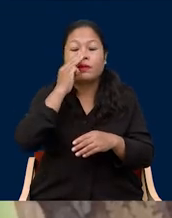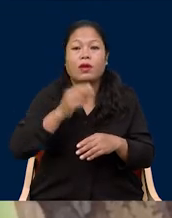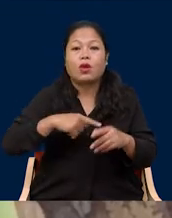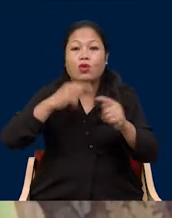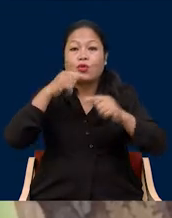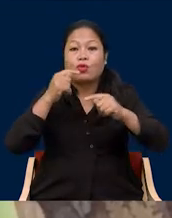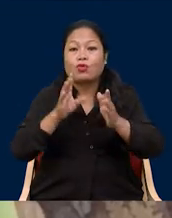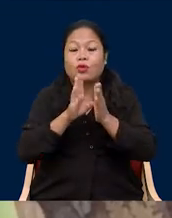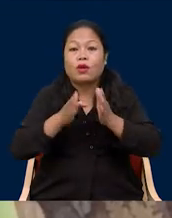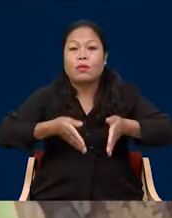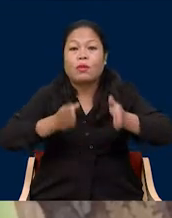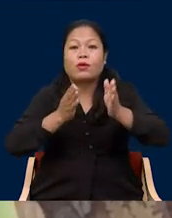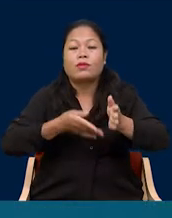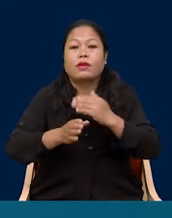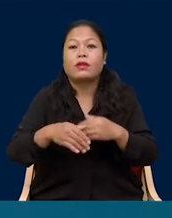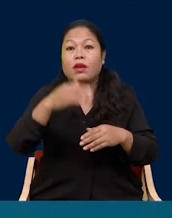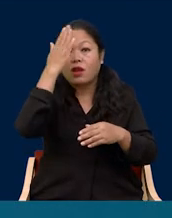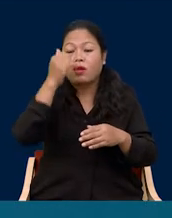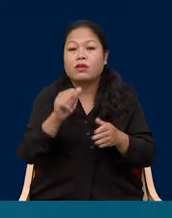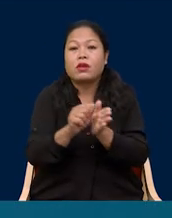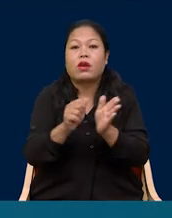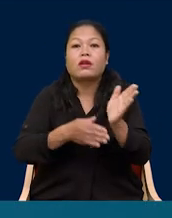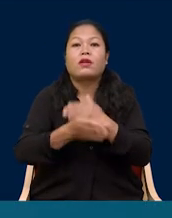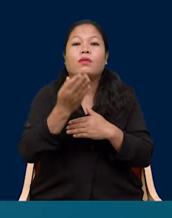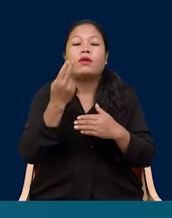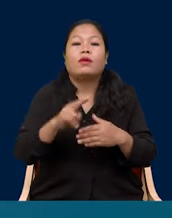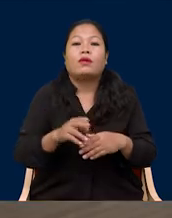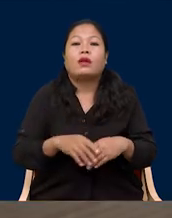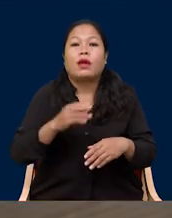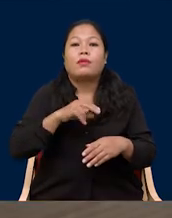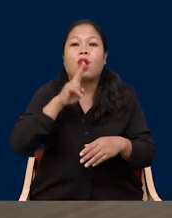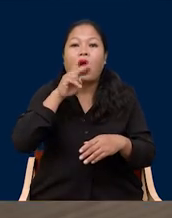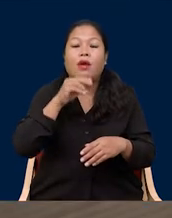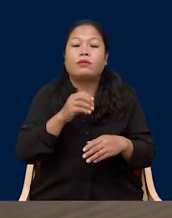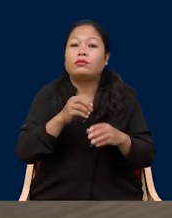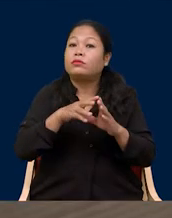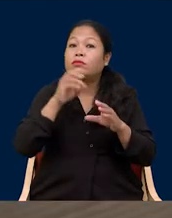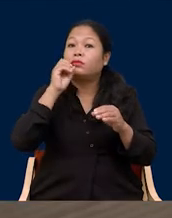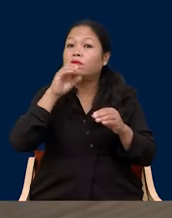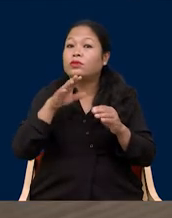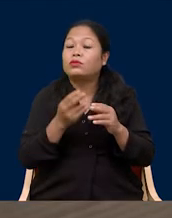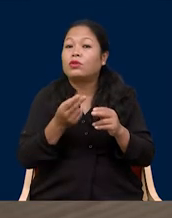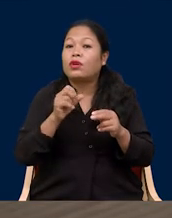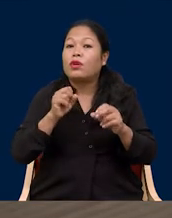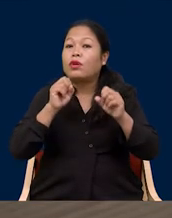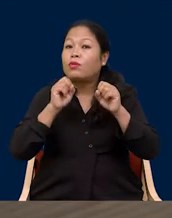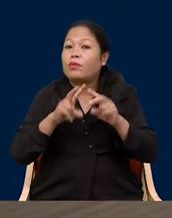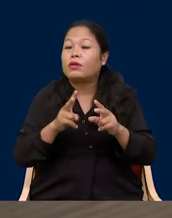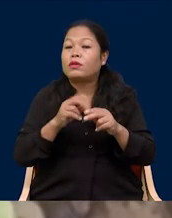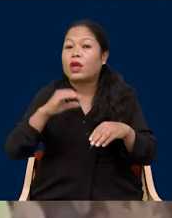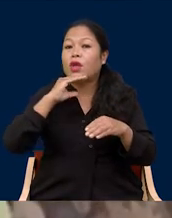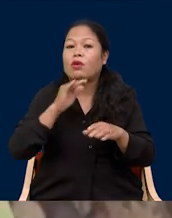भविष्य चाहिँ कुन चाहिँ बाटोमा जाने र कसरी अगाडि बढाउने भन्नेमा हाम्रो आवाज चाहिँ मिसिनुपर्छ भनेर